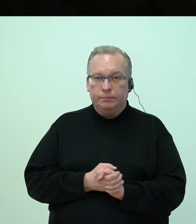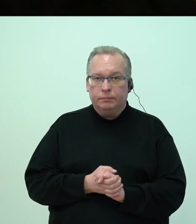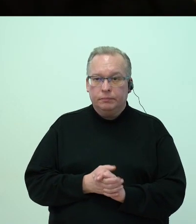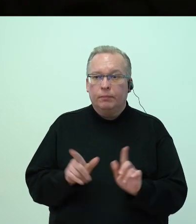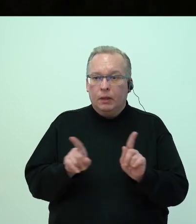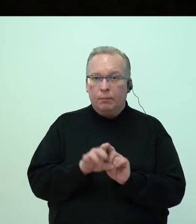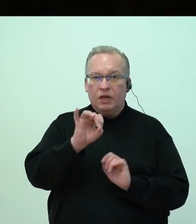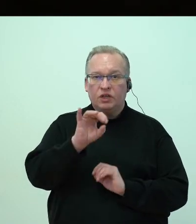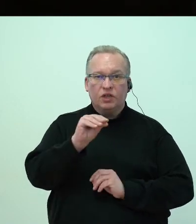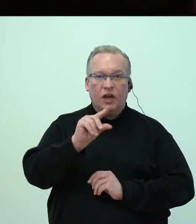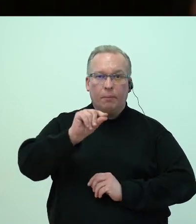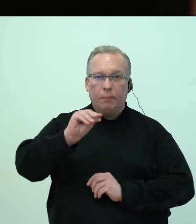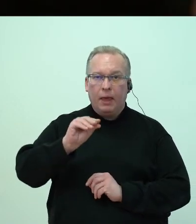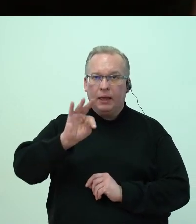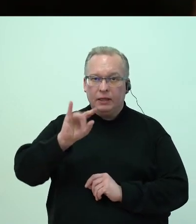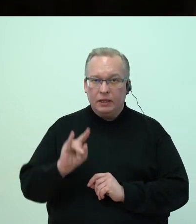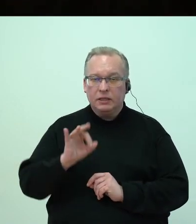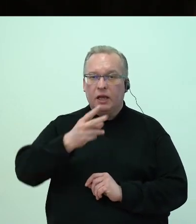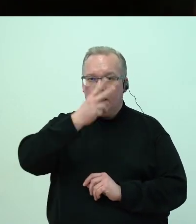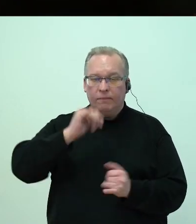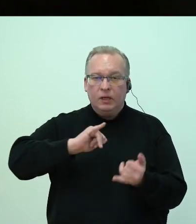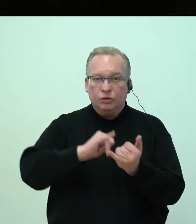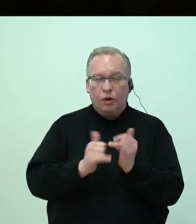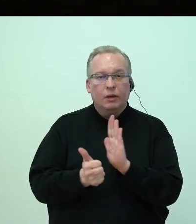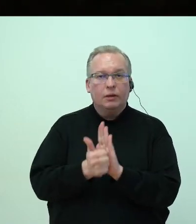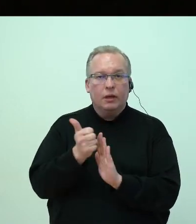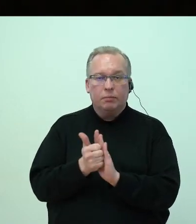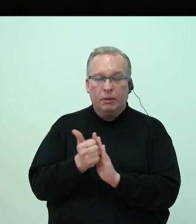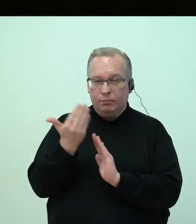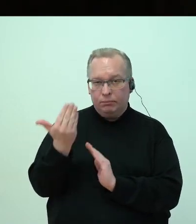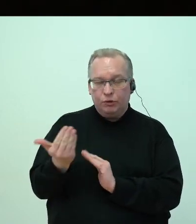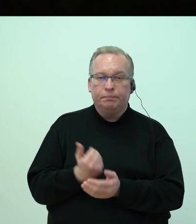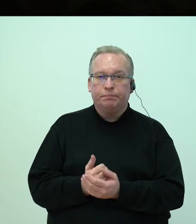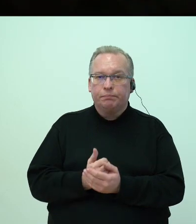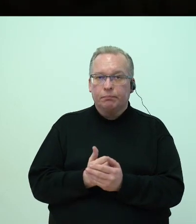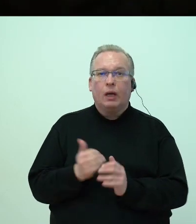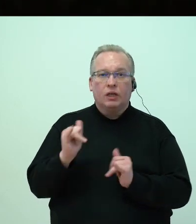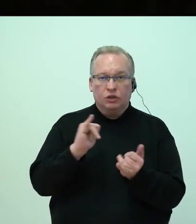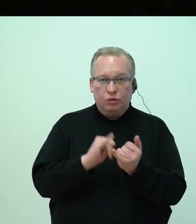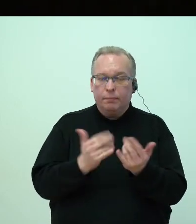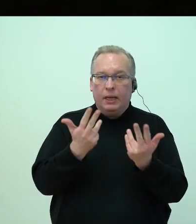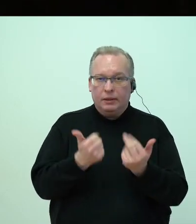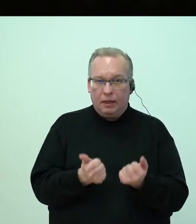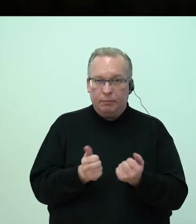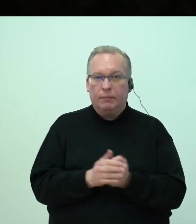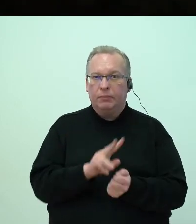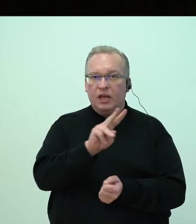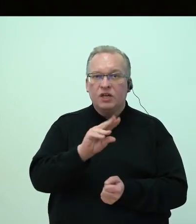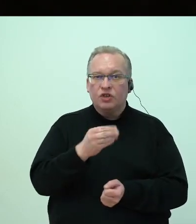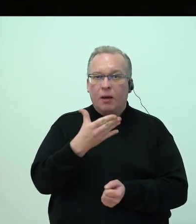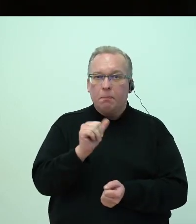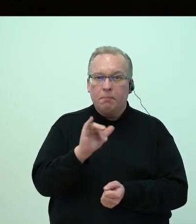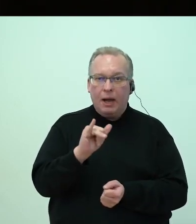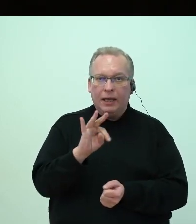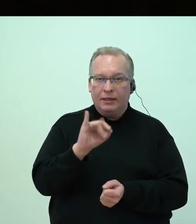Šepetys, garsus Lietuvos istorikas, gerbiamas istorikas, sakė, taip, Remigijus